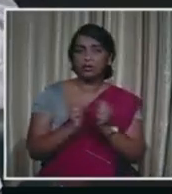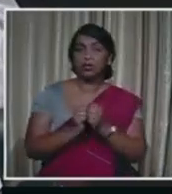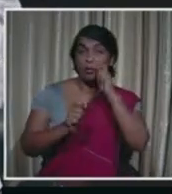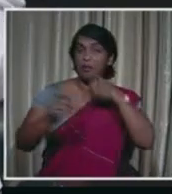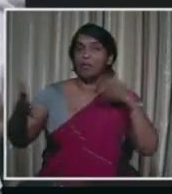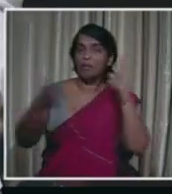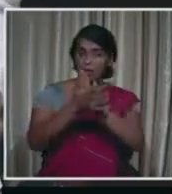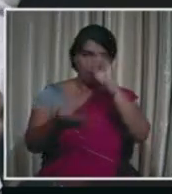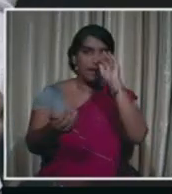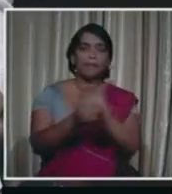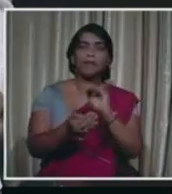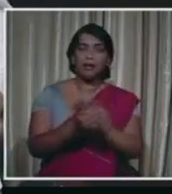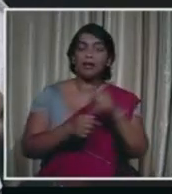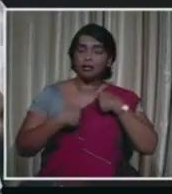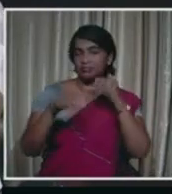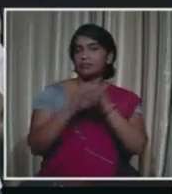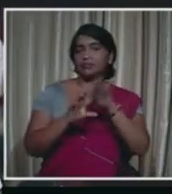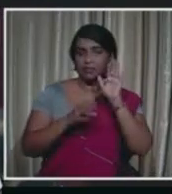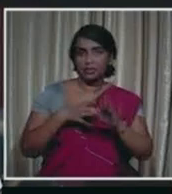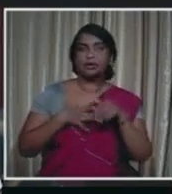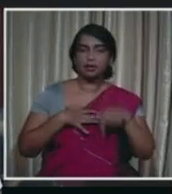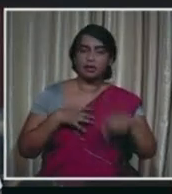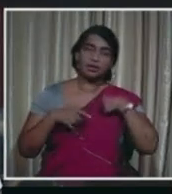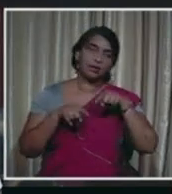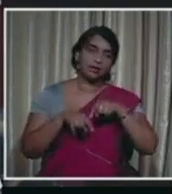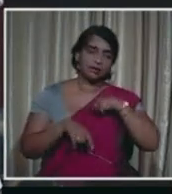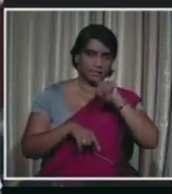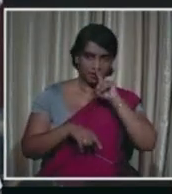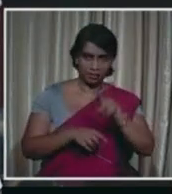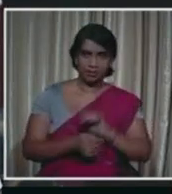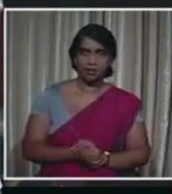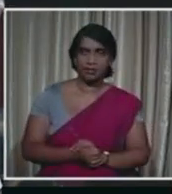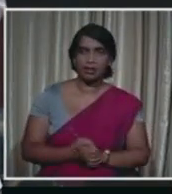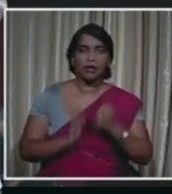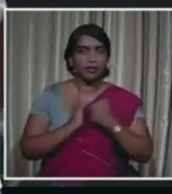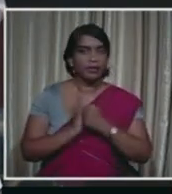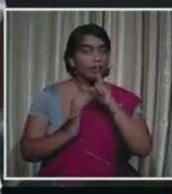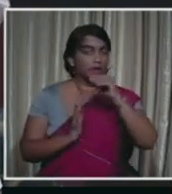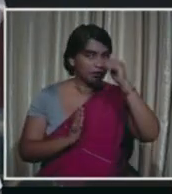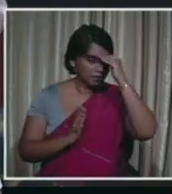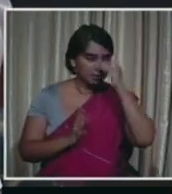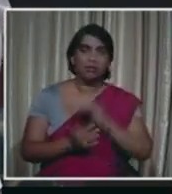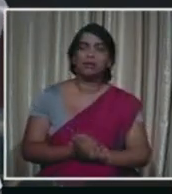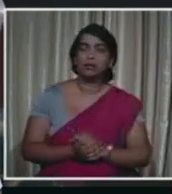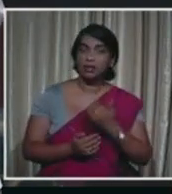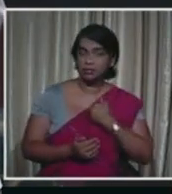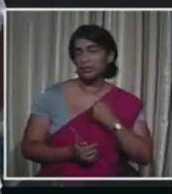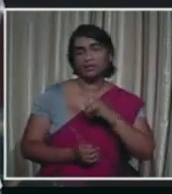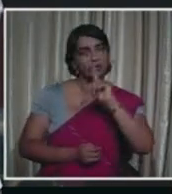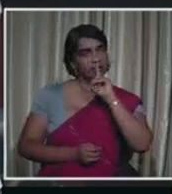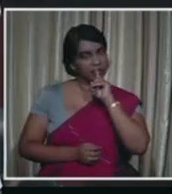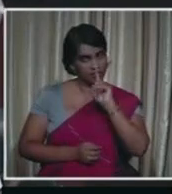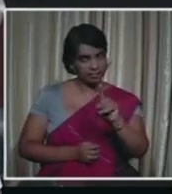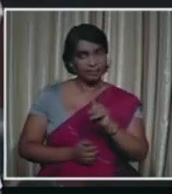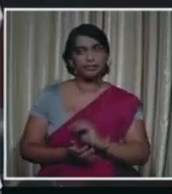ජනතාව ආරක්ෂා කරන්නට අපි ඉන්නවා කියන එක මේ අවස්ථාවේ කියන්න කැමති ගරු කථානායකතුමනි මම ඉල්ලීමක් කරන